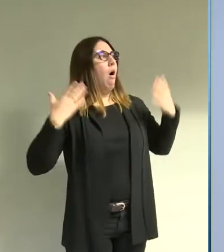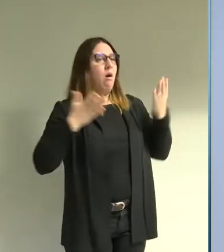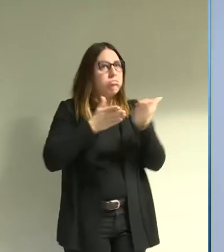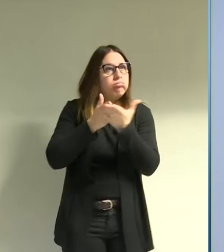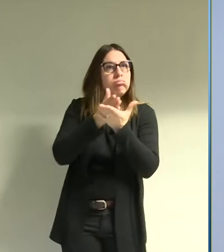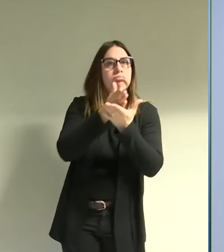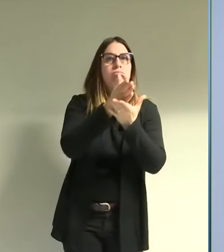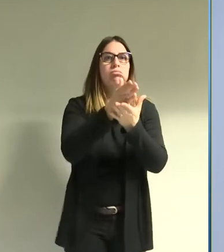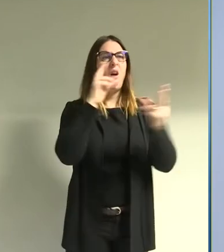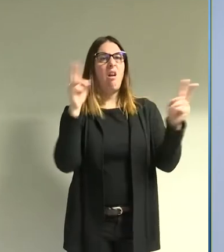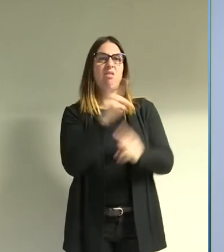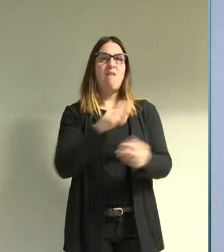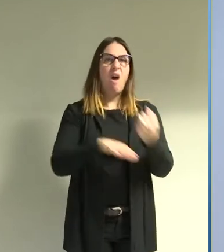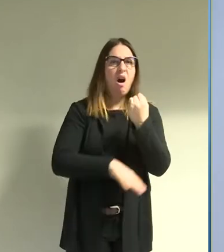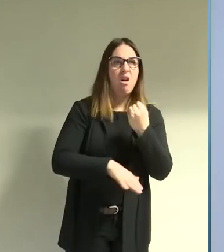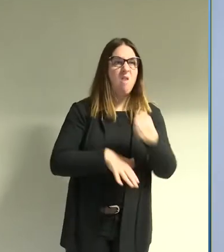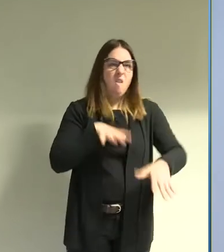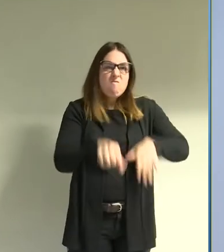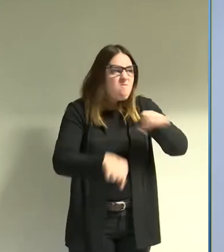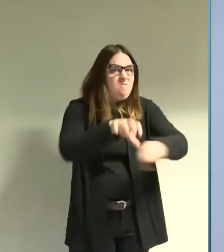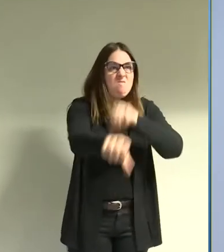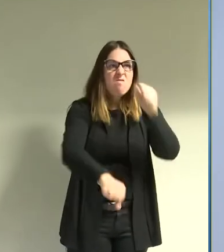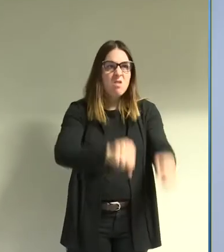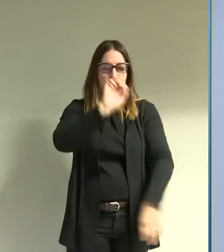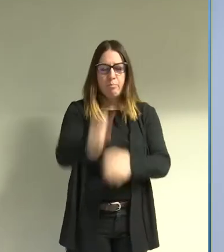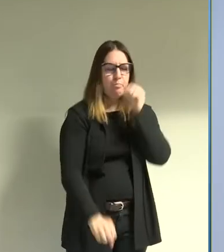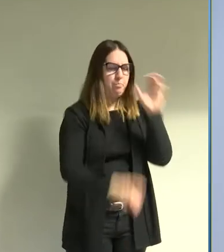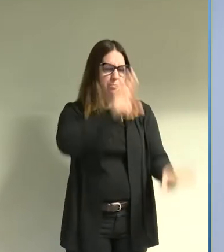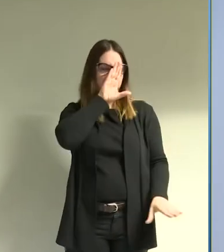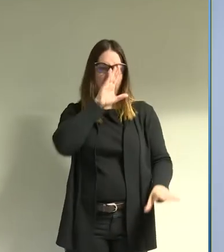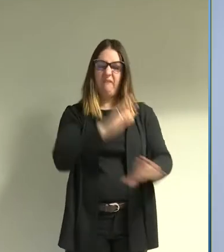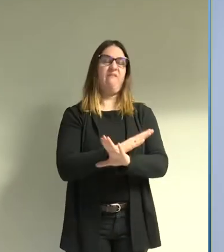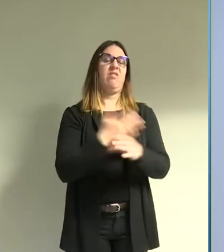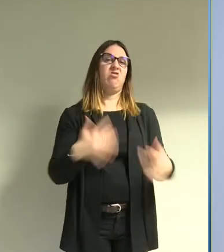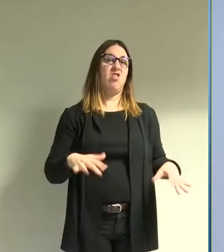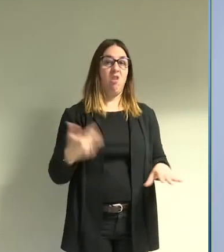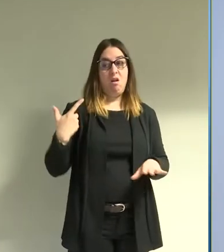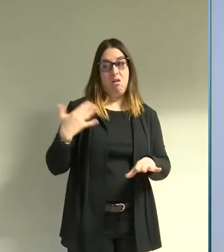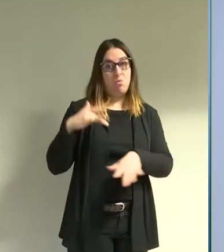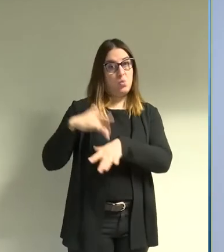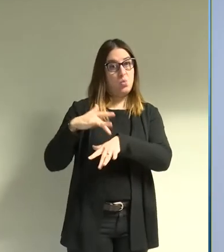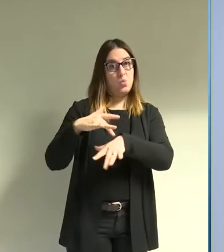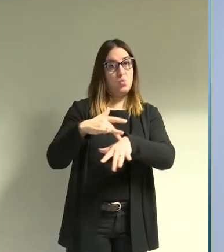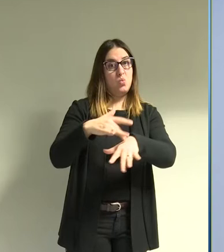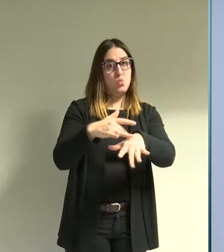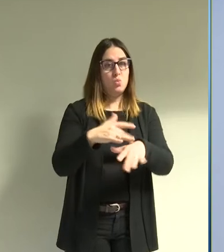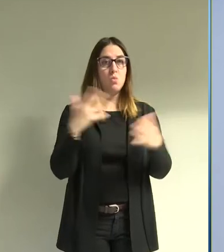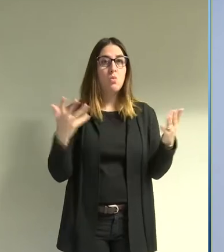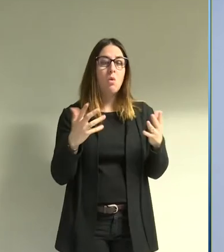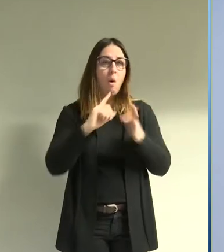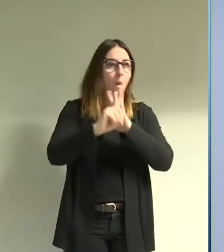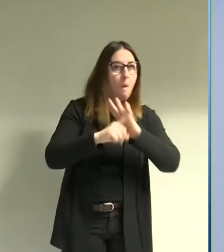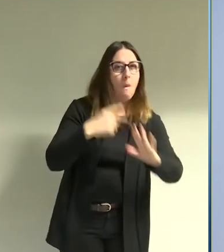soit pas fondée sur un système de prédation qui nous mène droit dans le mur et qui nous a conduit déjà à retrouver une